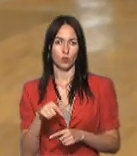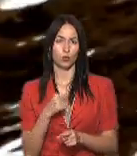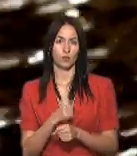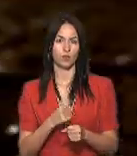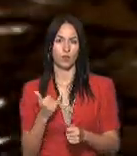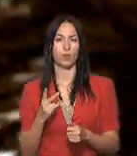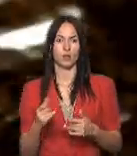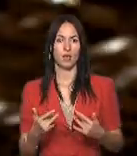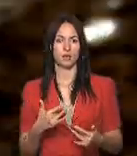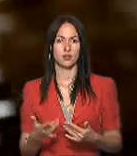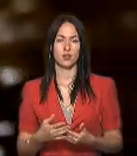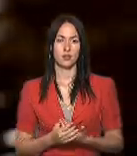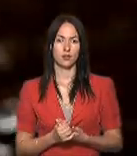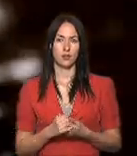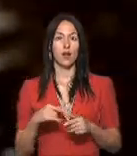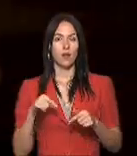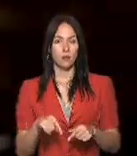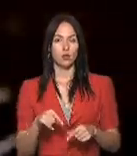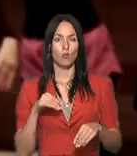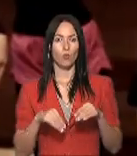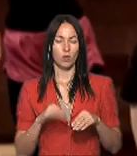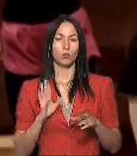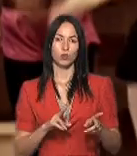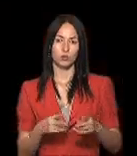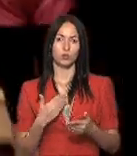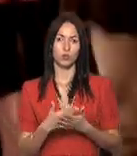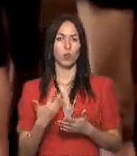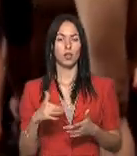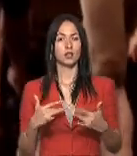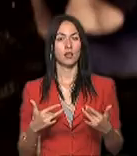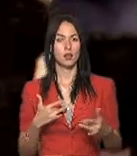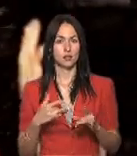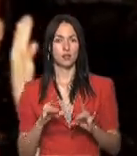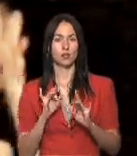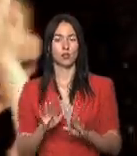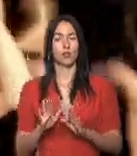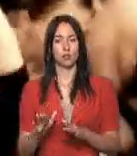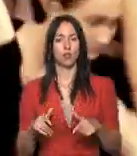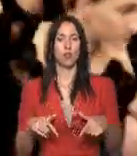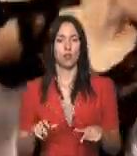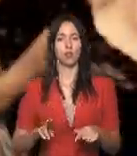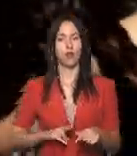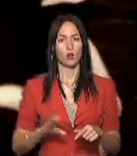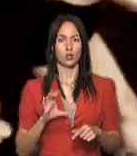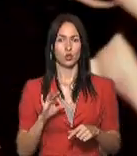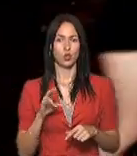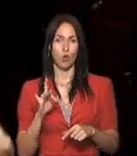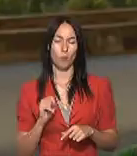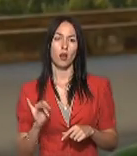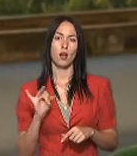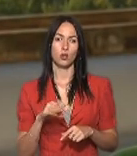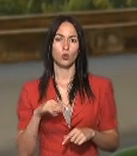сцени. У цьому балеті танцюватимуть півсотні артистів, говорить заступник генерального директора «Схід-Опера» Ігор